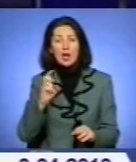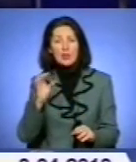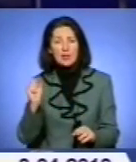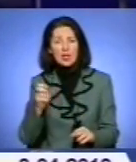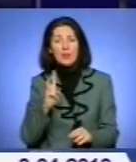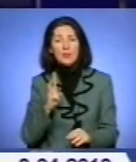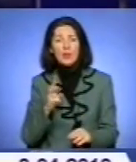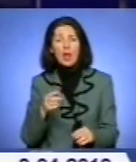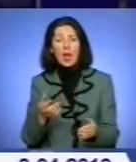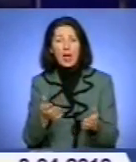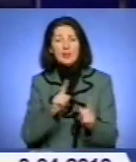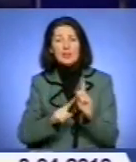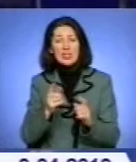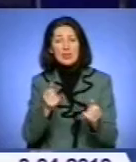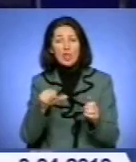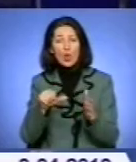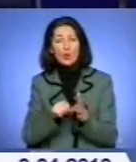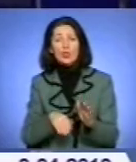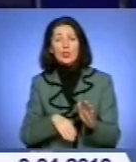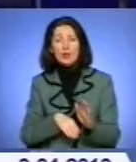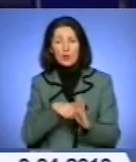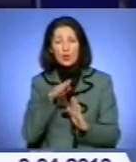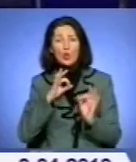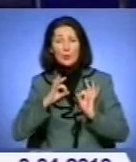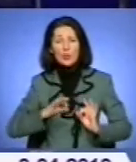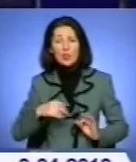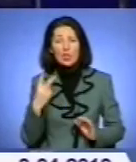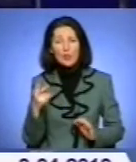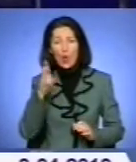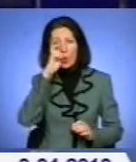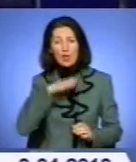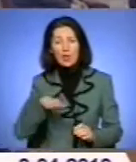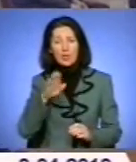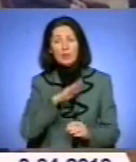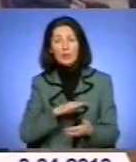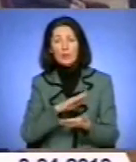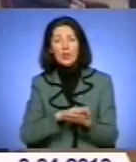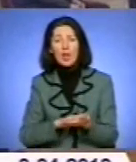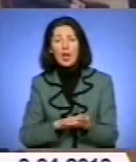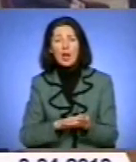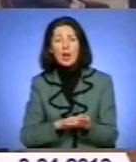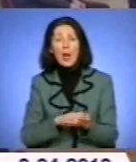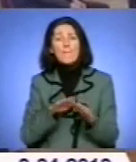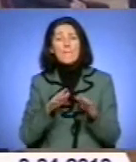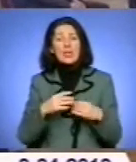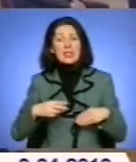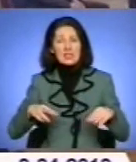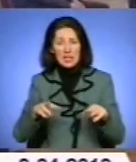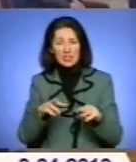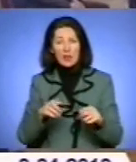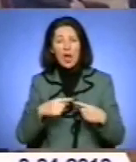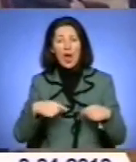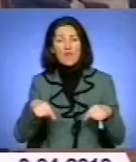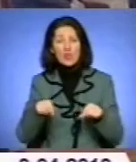того, у засіданні взяли участь високопосадовці обох країн. Докладніше дивимось далі. Міністерство і відомство України та